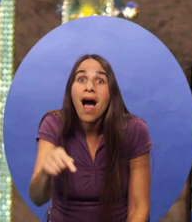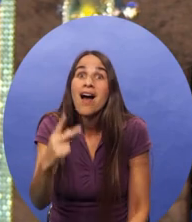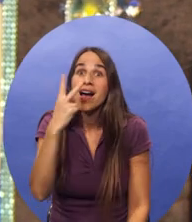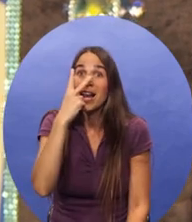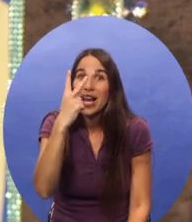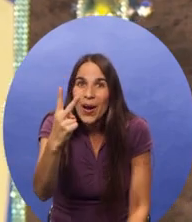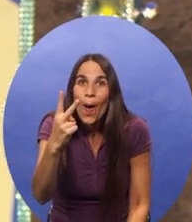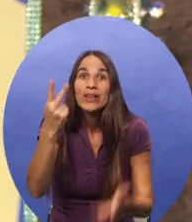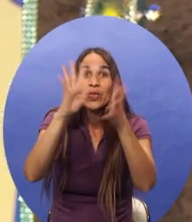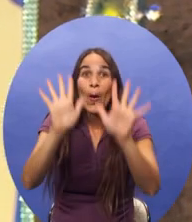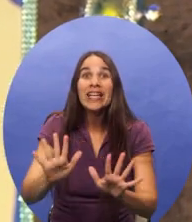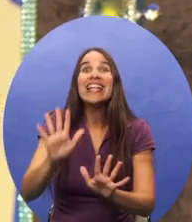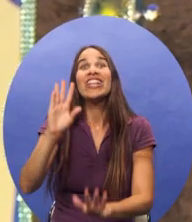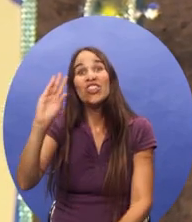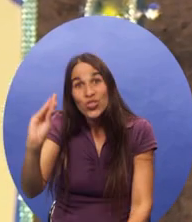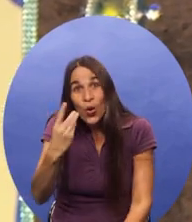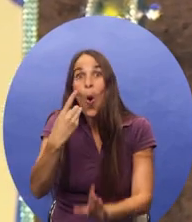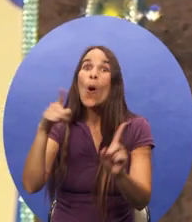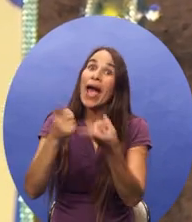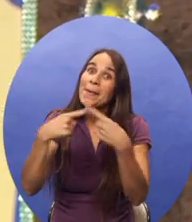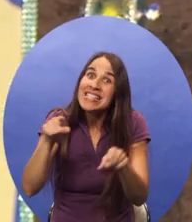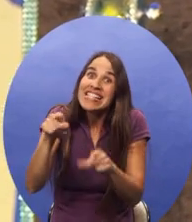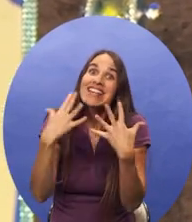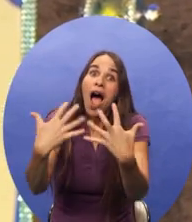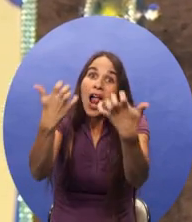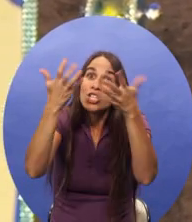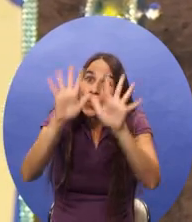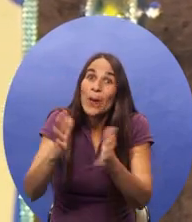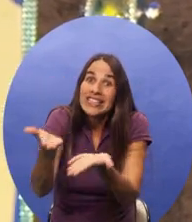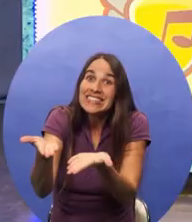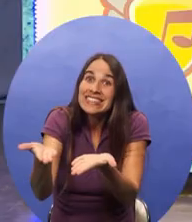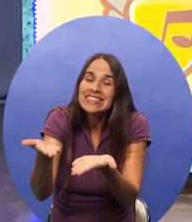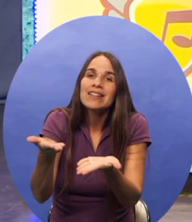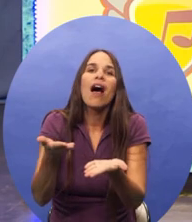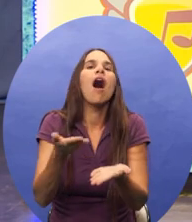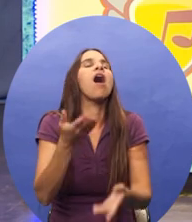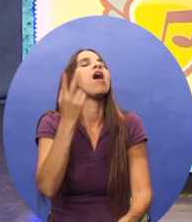לראות את התוכנית של דורמי הוא הקהל של התוכנית.